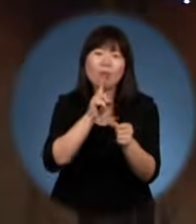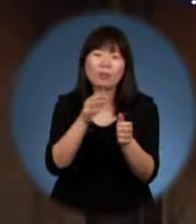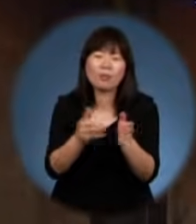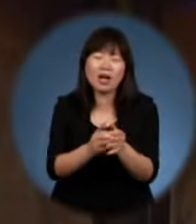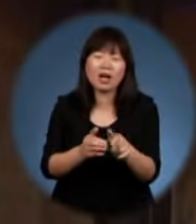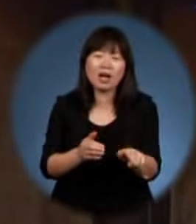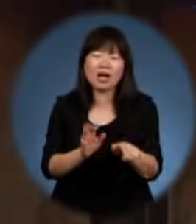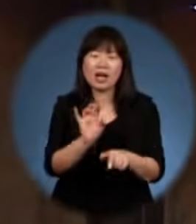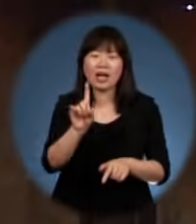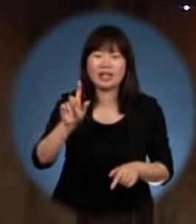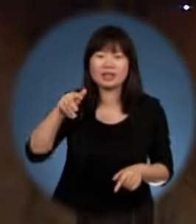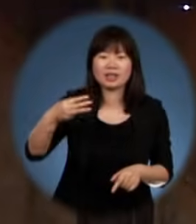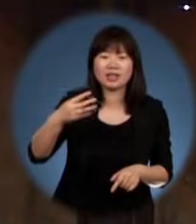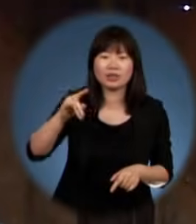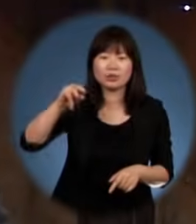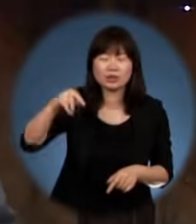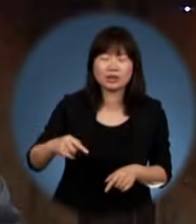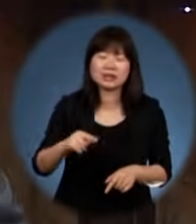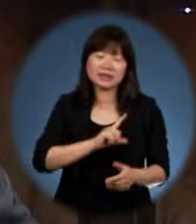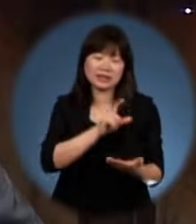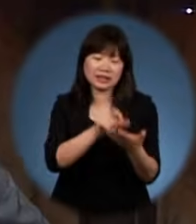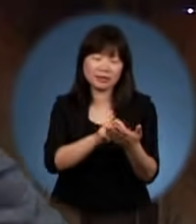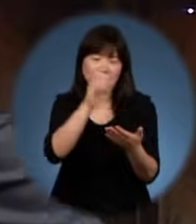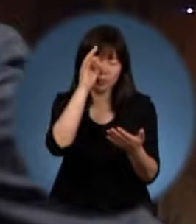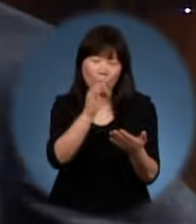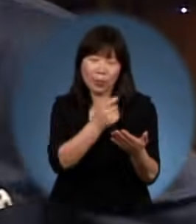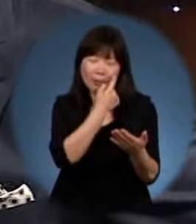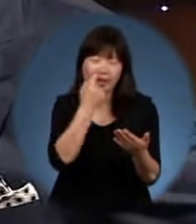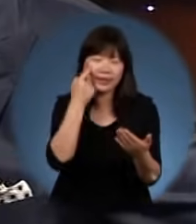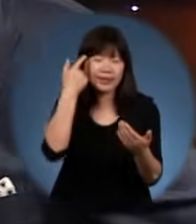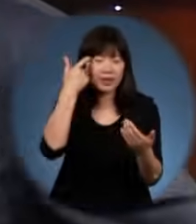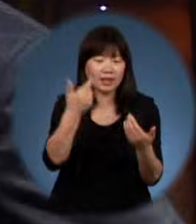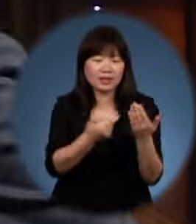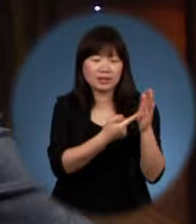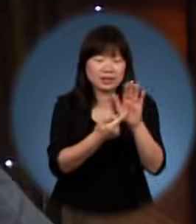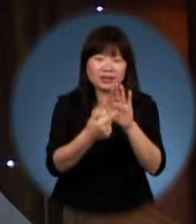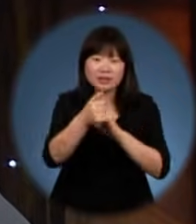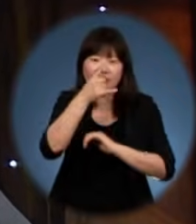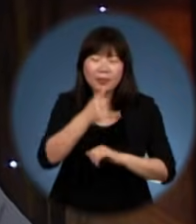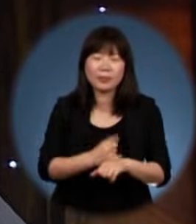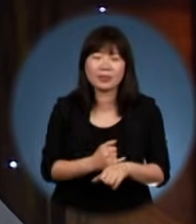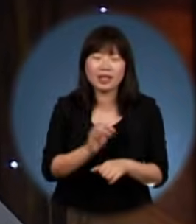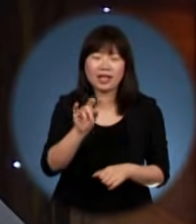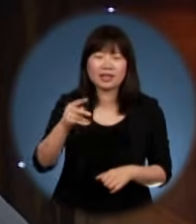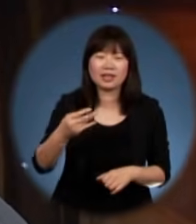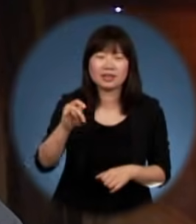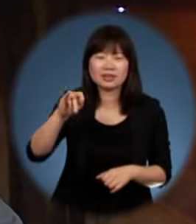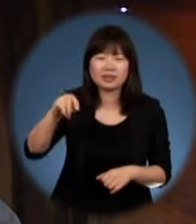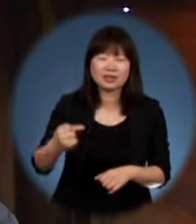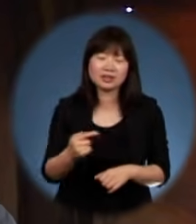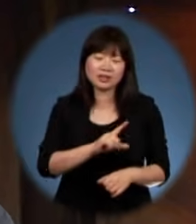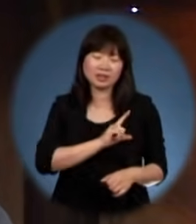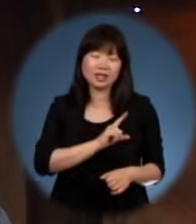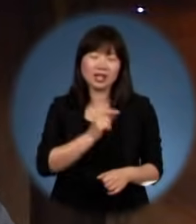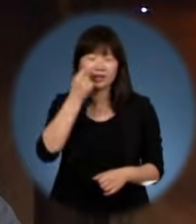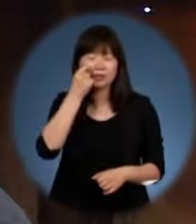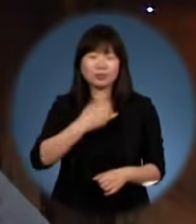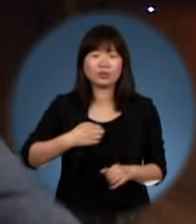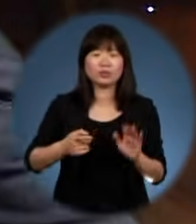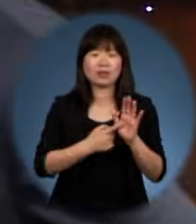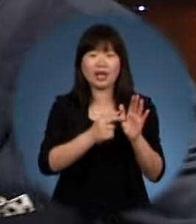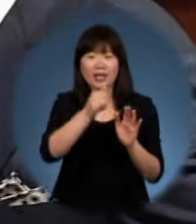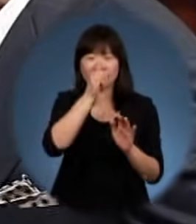오메 그렇습니다 아킬레우스가 이름 자체가 그 것을 반증 합니다 아킬레우스 되면요 아코스 슬픔을 더 1